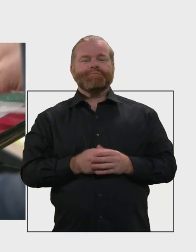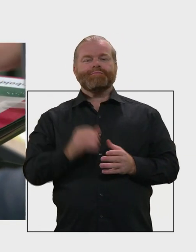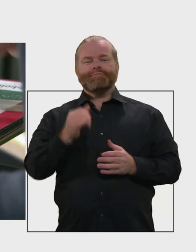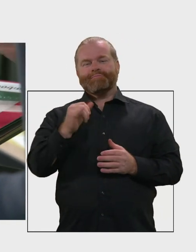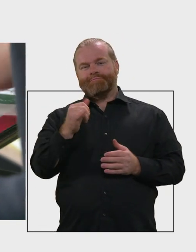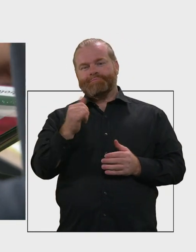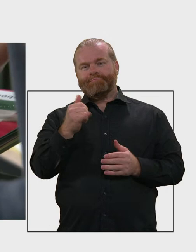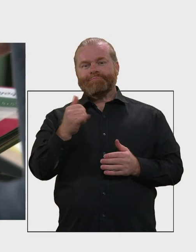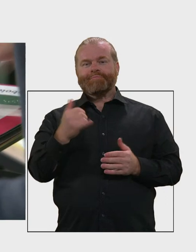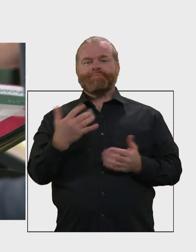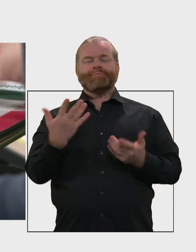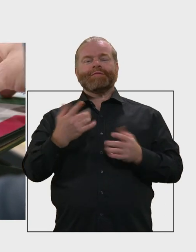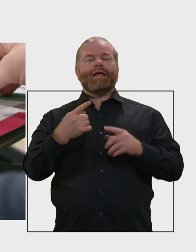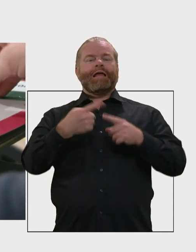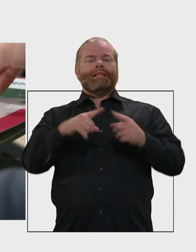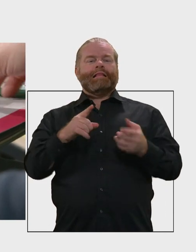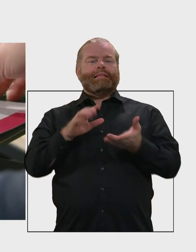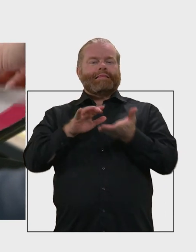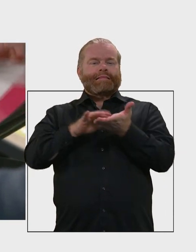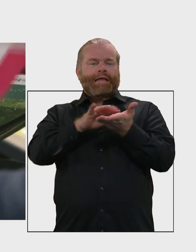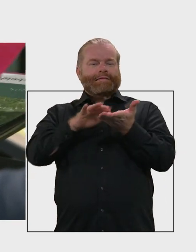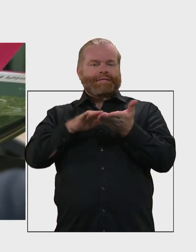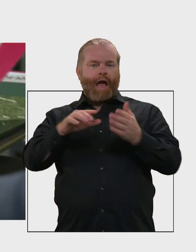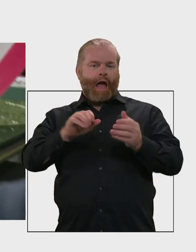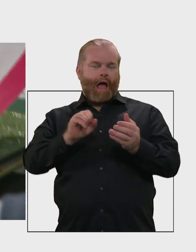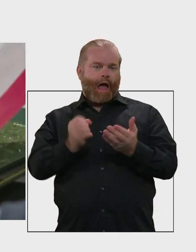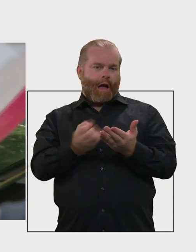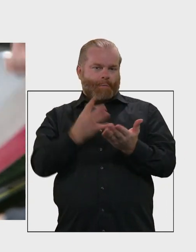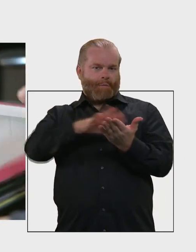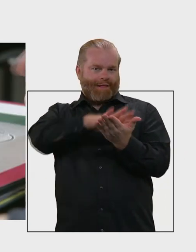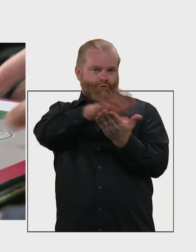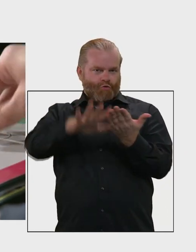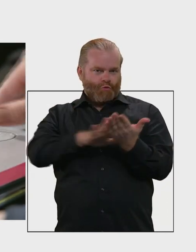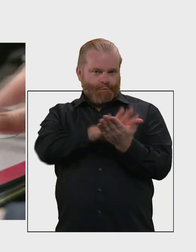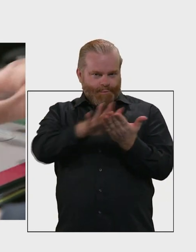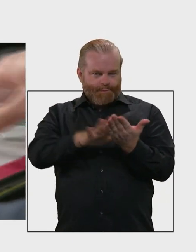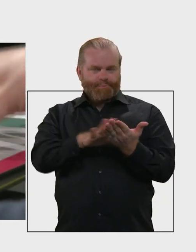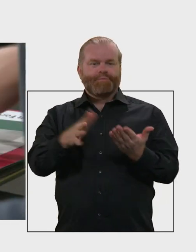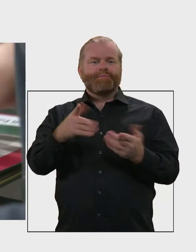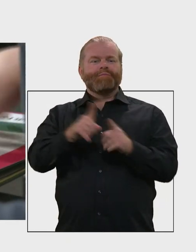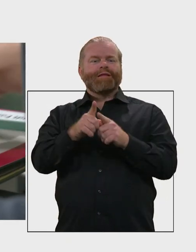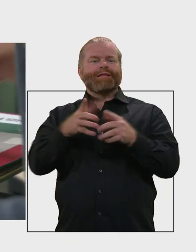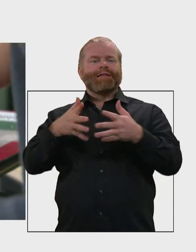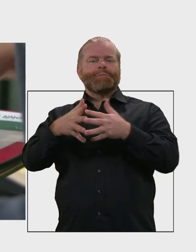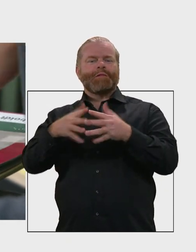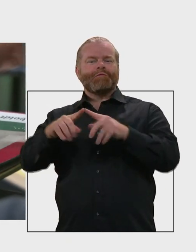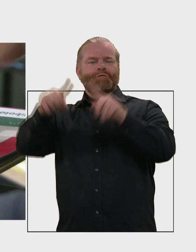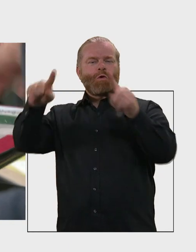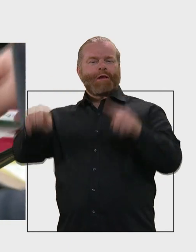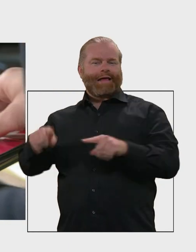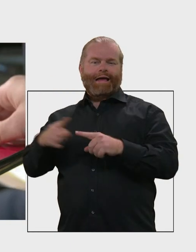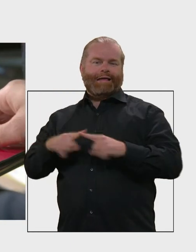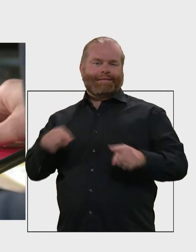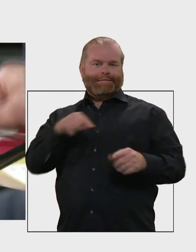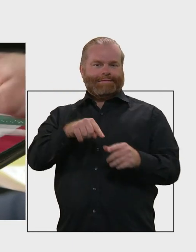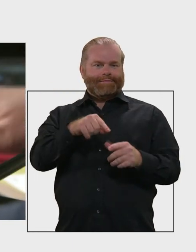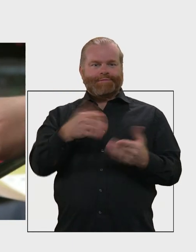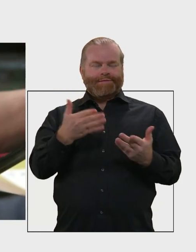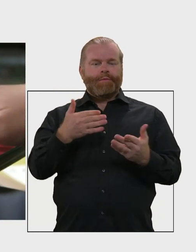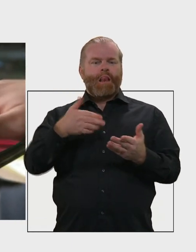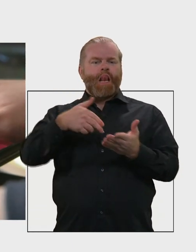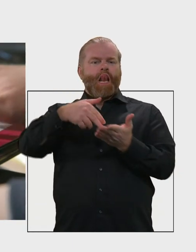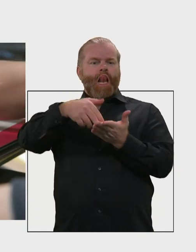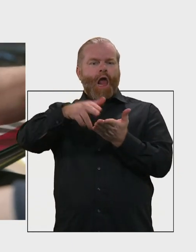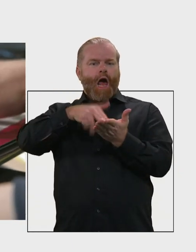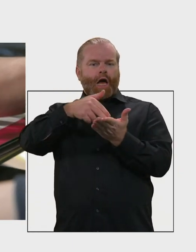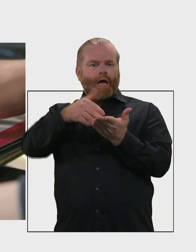als diese transparenten Folien, ist hier ein Lack auf das Papier aufgebracht und